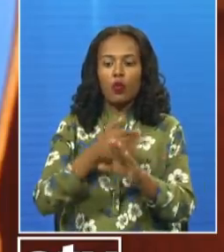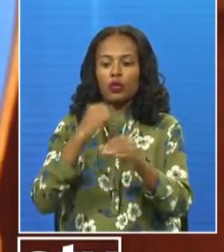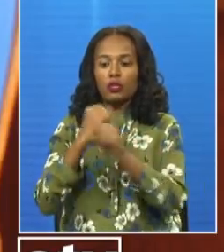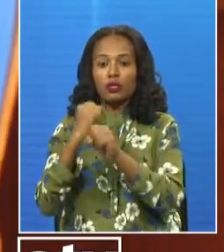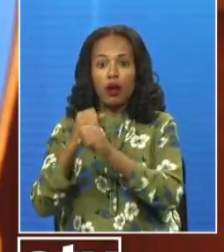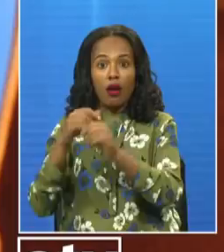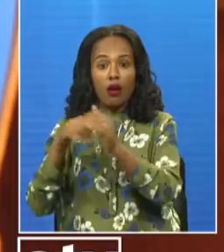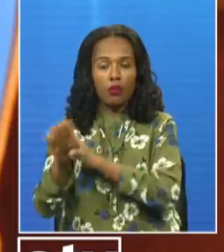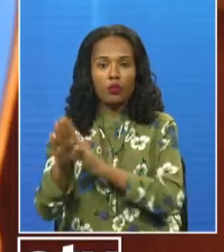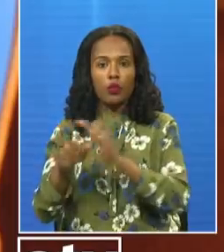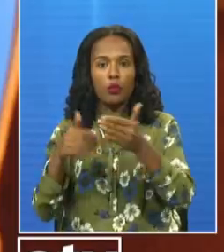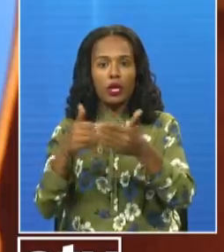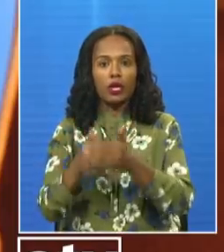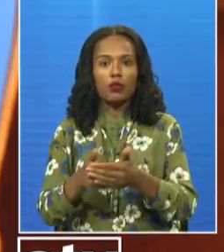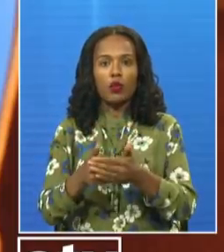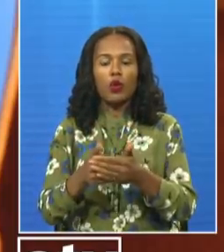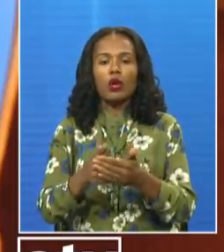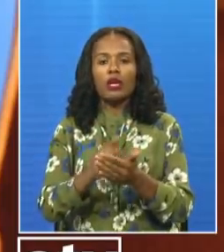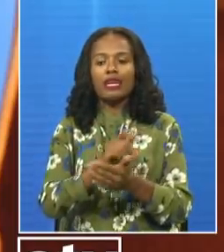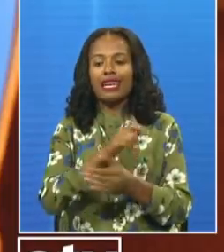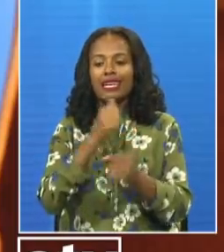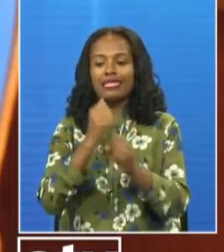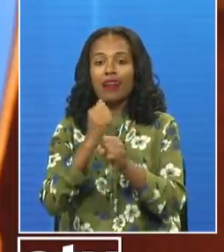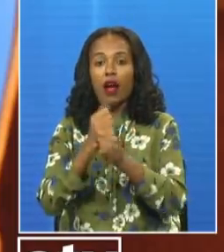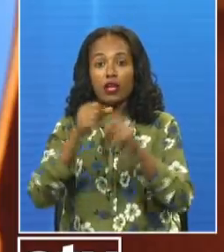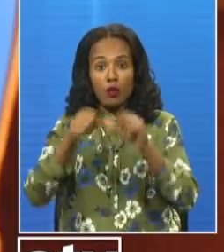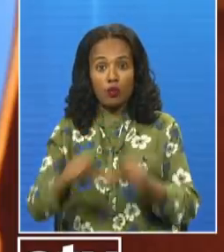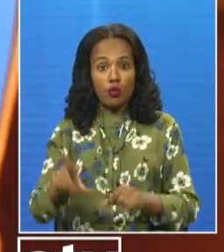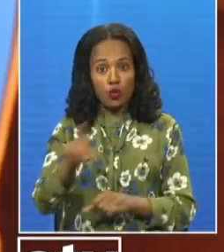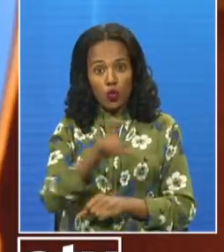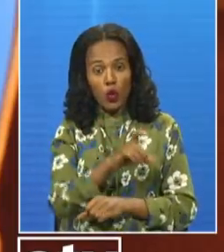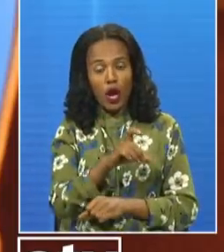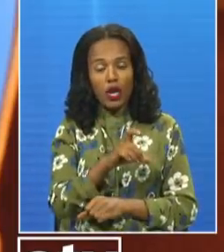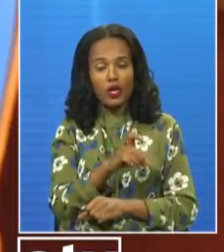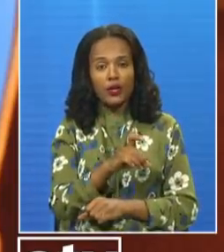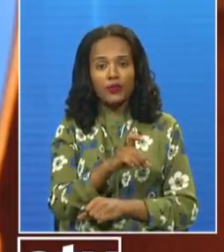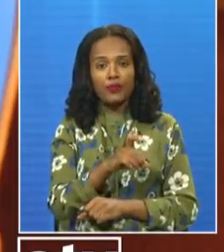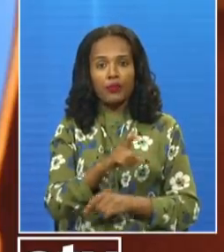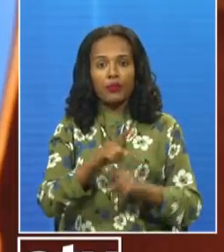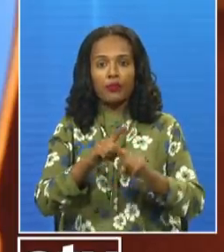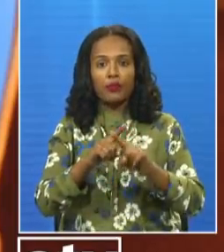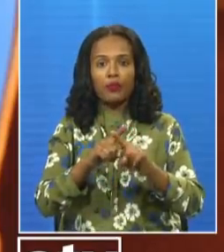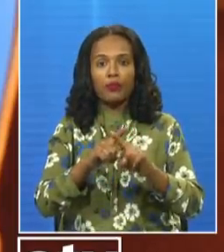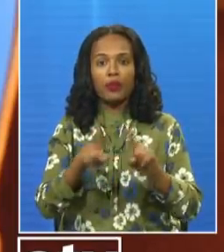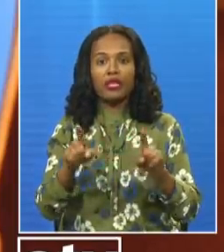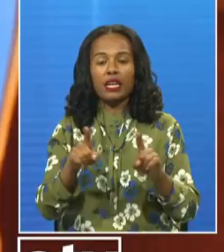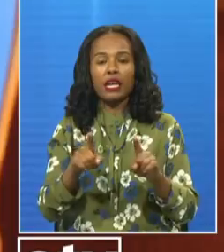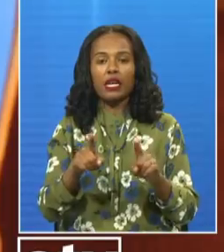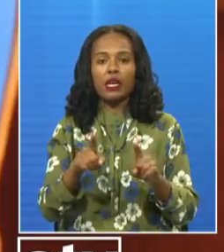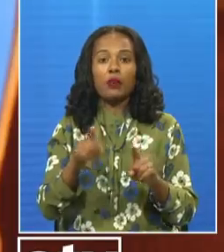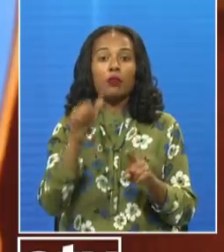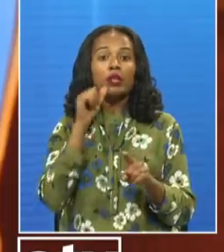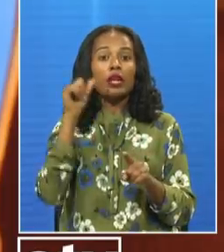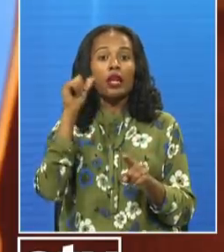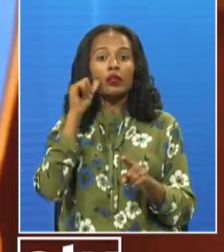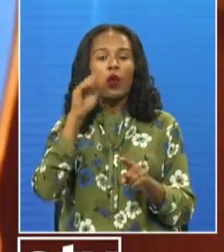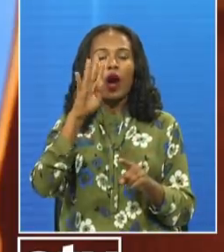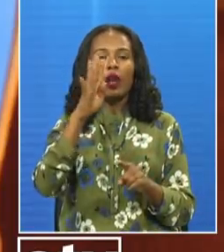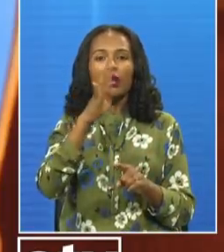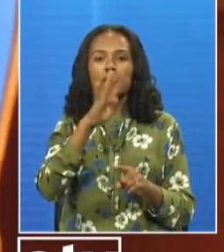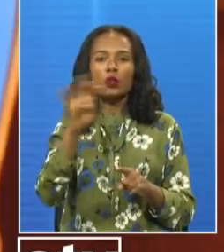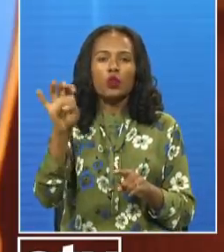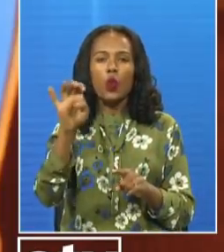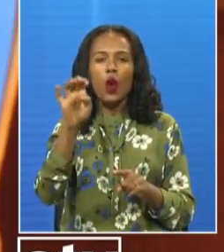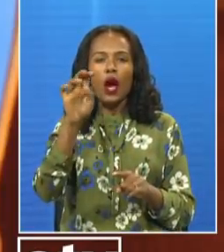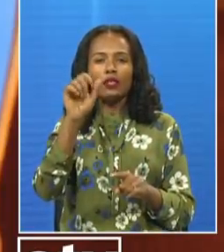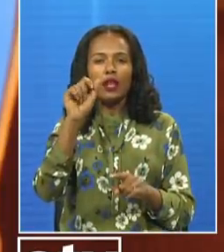ተሸጋግሮ በቅርቡ ወደ ፍሰት የሚገባ ነው የሚሆነው። በተለይ የአይኤምኤፉ በትላንትና ሁለት